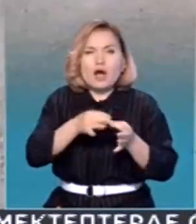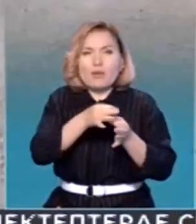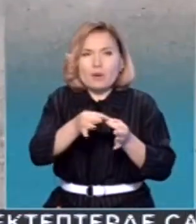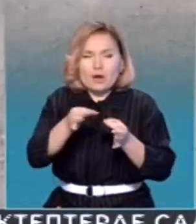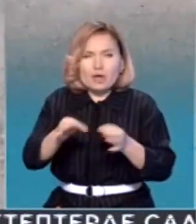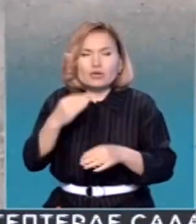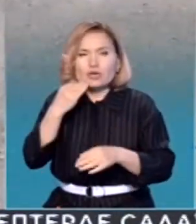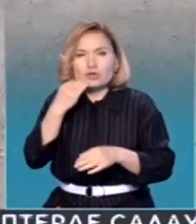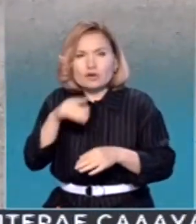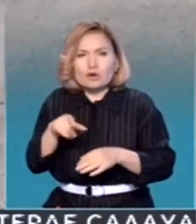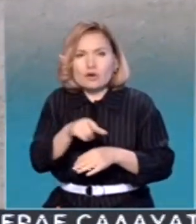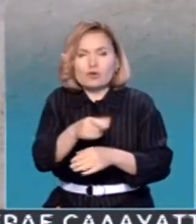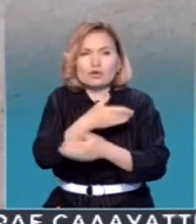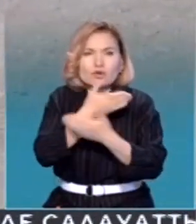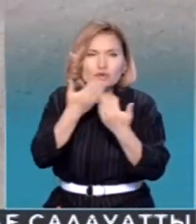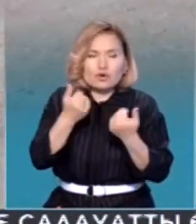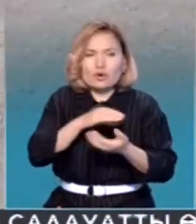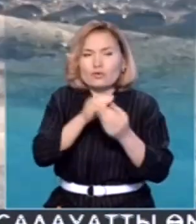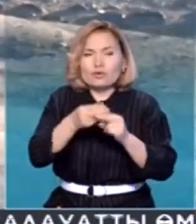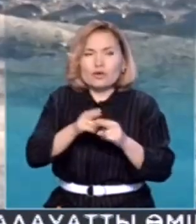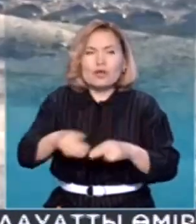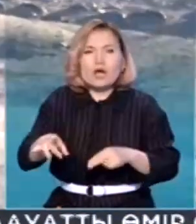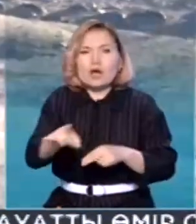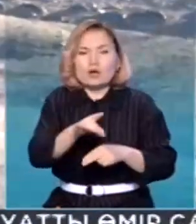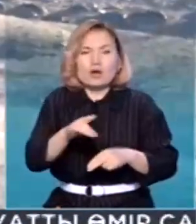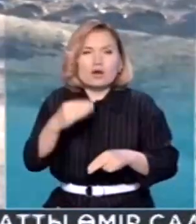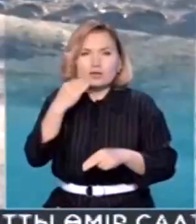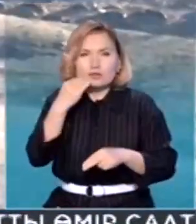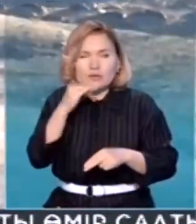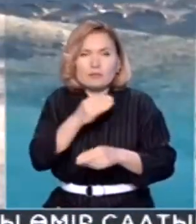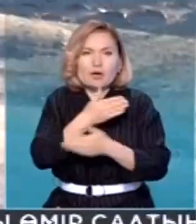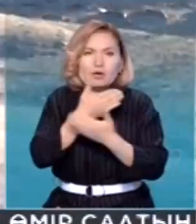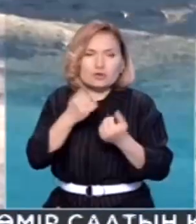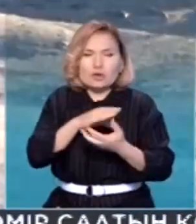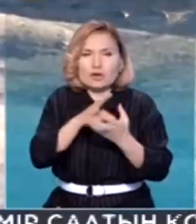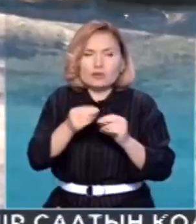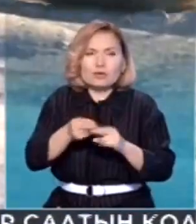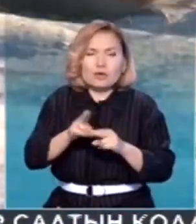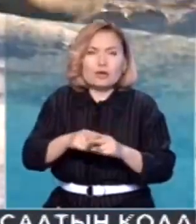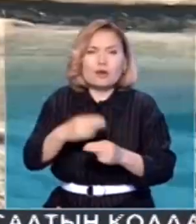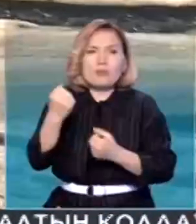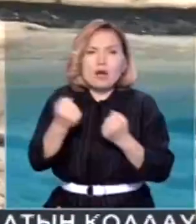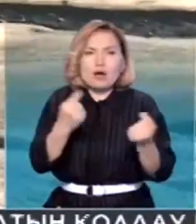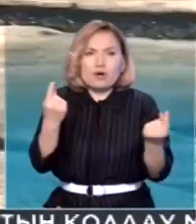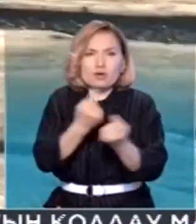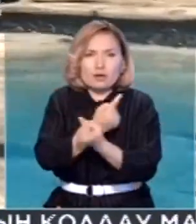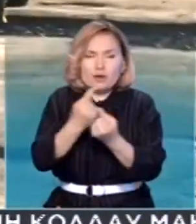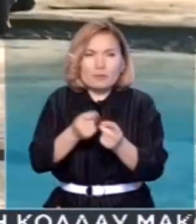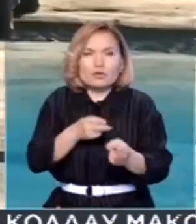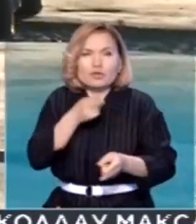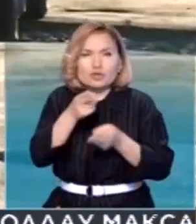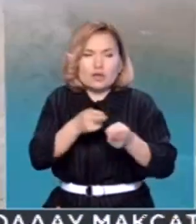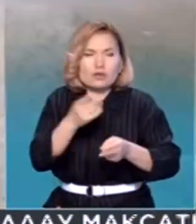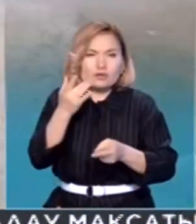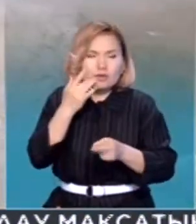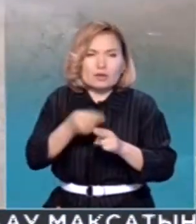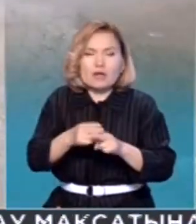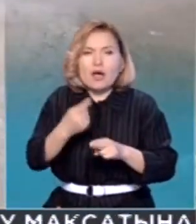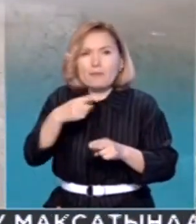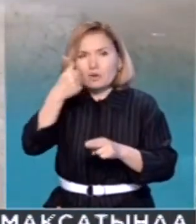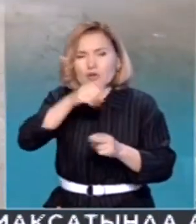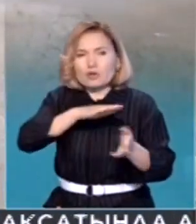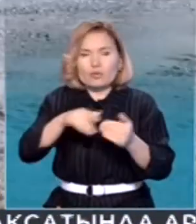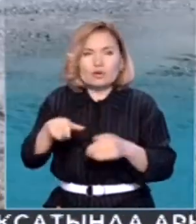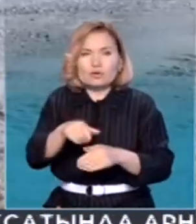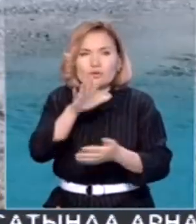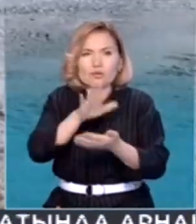жолды айтпағанда, кей республикалық маңызы бар жолдың өзі көңіл көншітпейді. Жол азабын тартқандар тіпті жаңа жолдардың өзі бір жыл өтпей